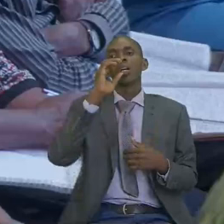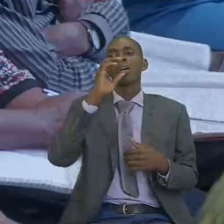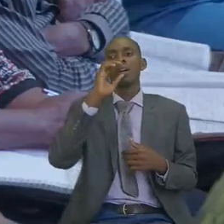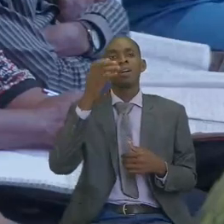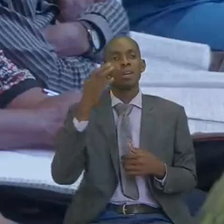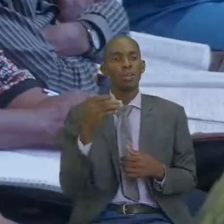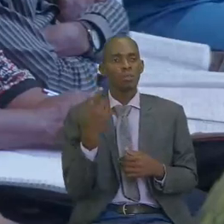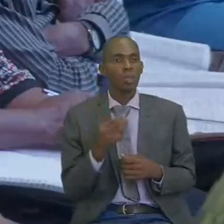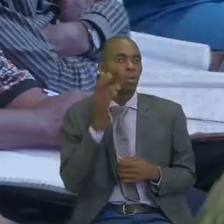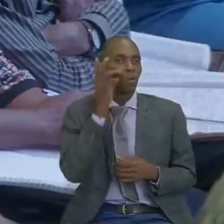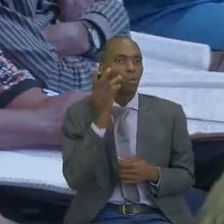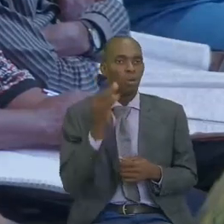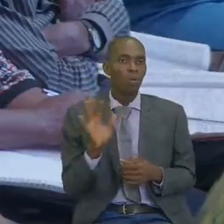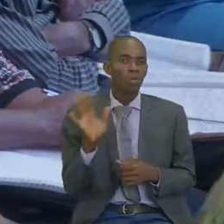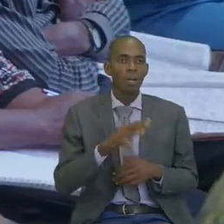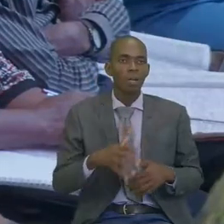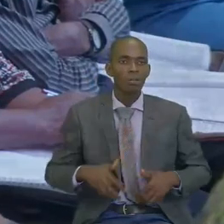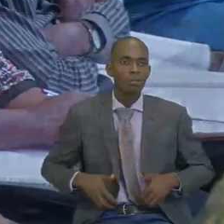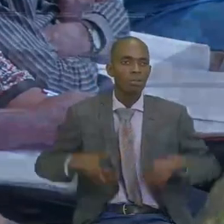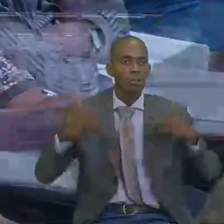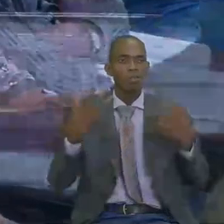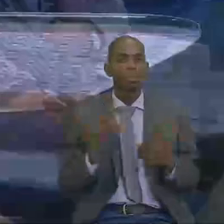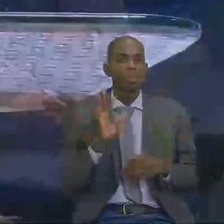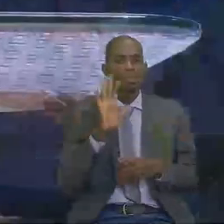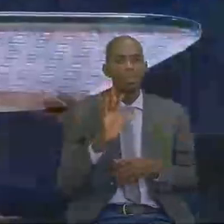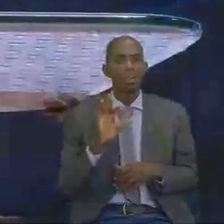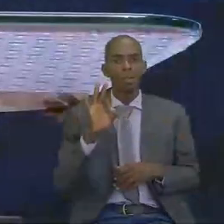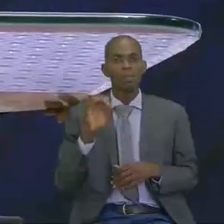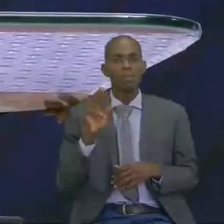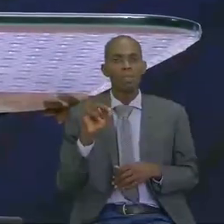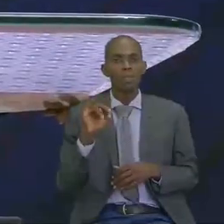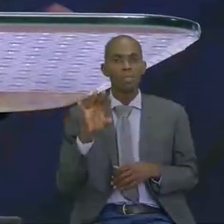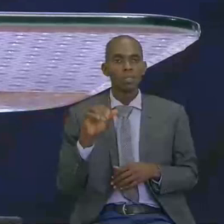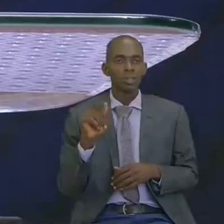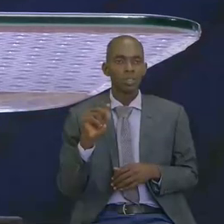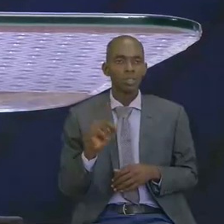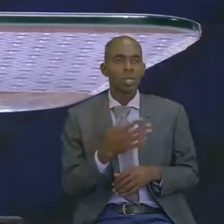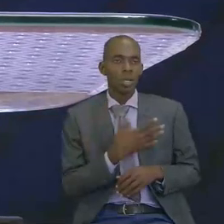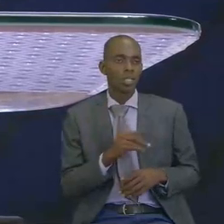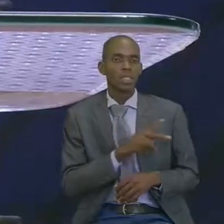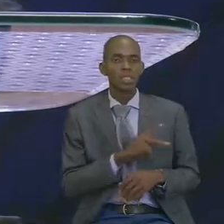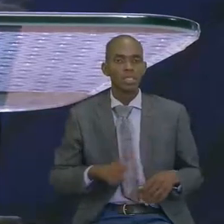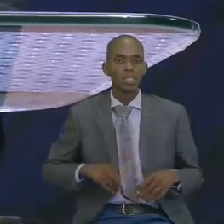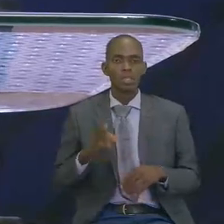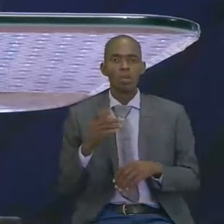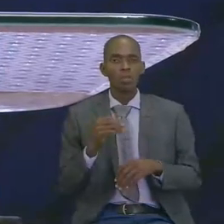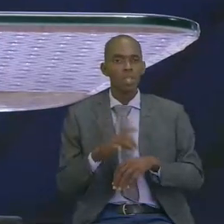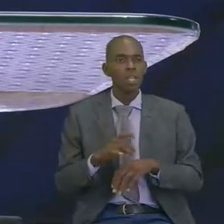de son impudicité, et que les rois de la terre se sont livrés avec elle